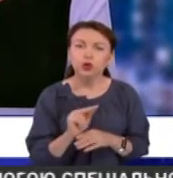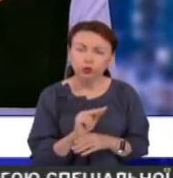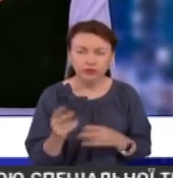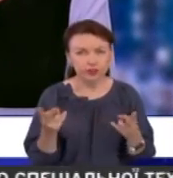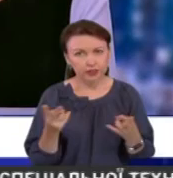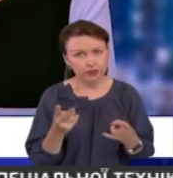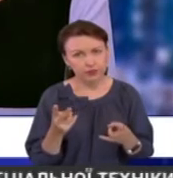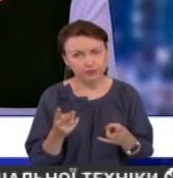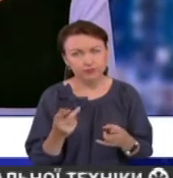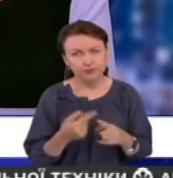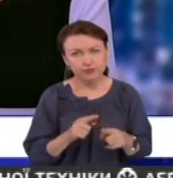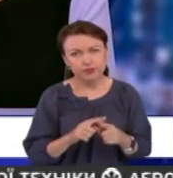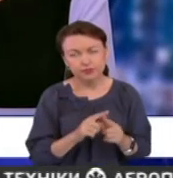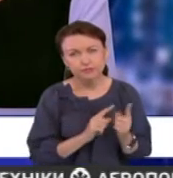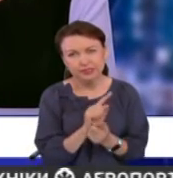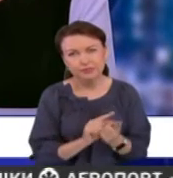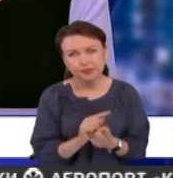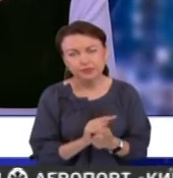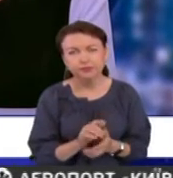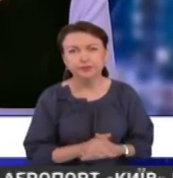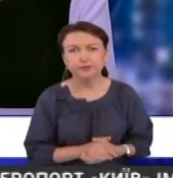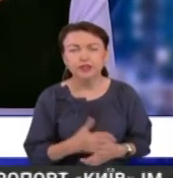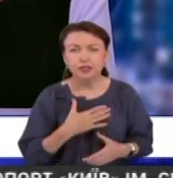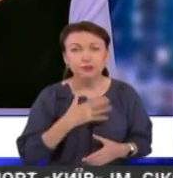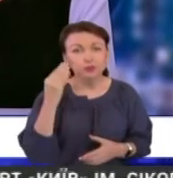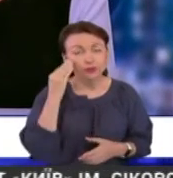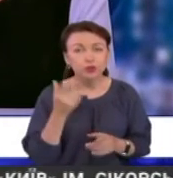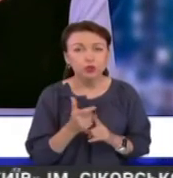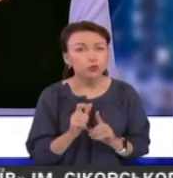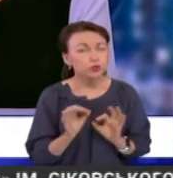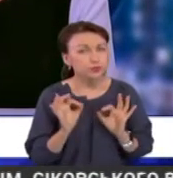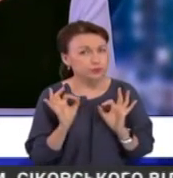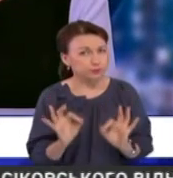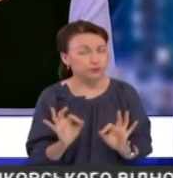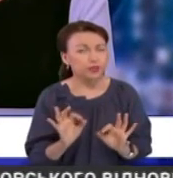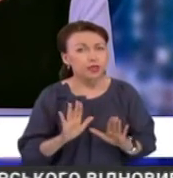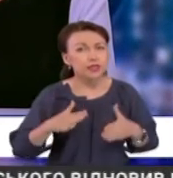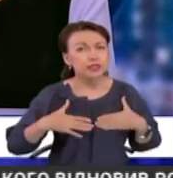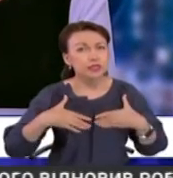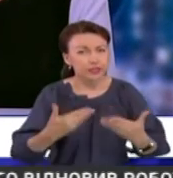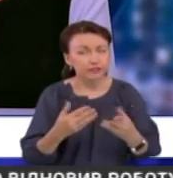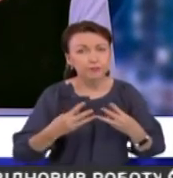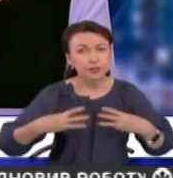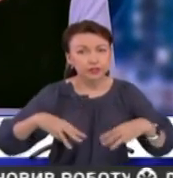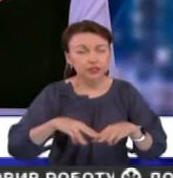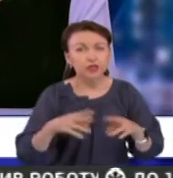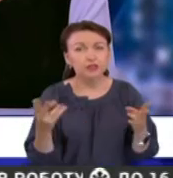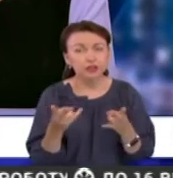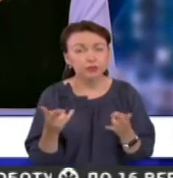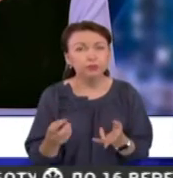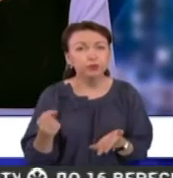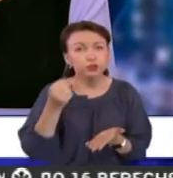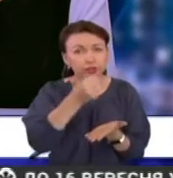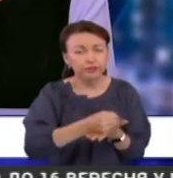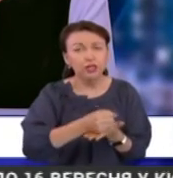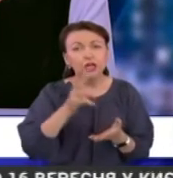треба. Ще потрібні коригування. На мій погляд, дуже слушна ініціатива міністра, коли все ж таки треба поставити